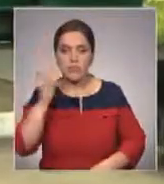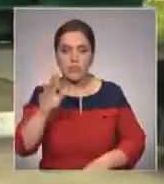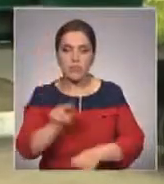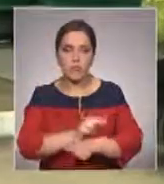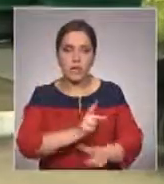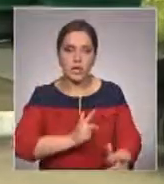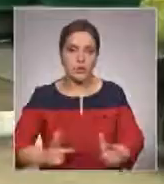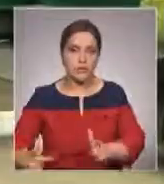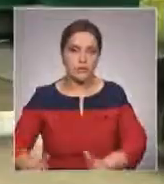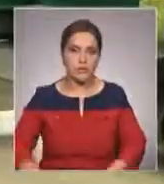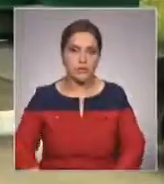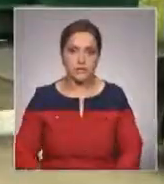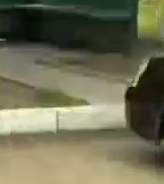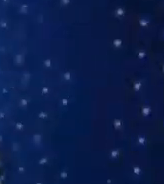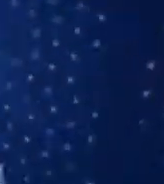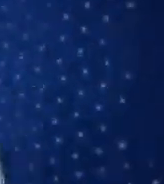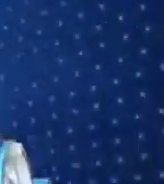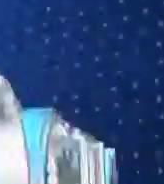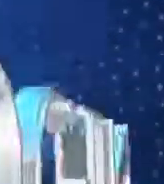будут нормальные проезды.